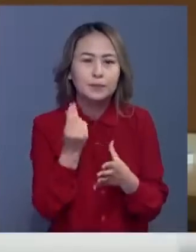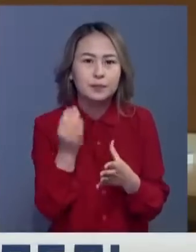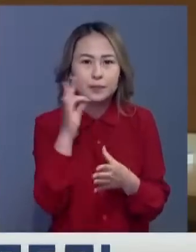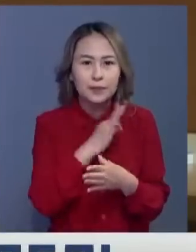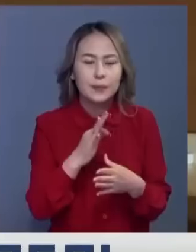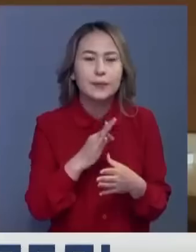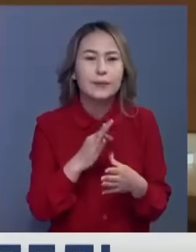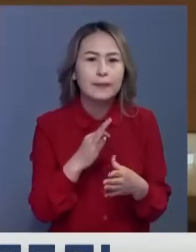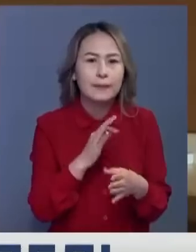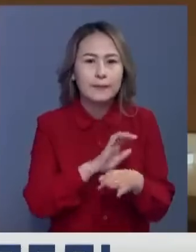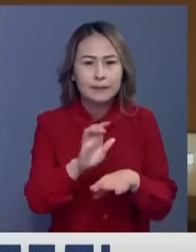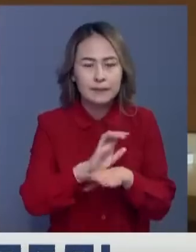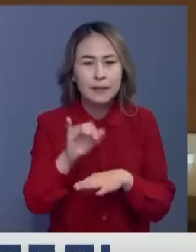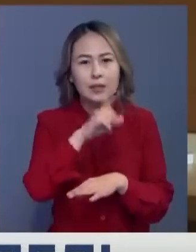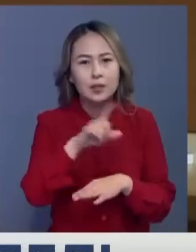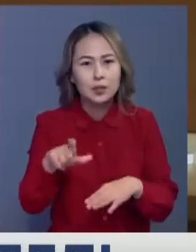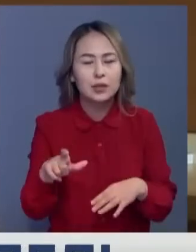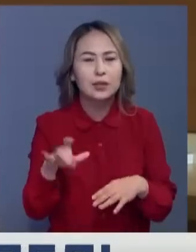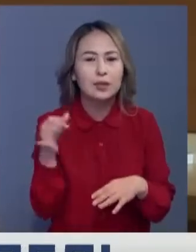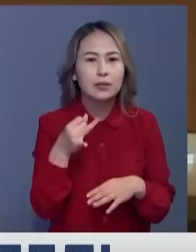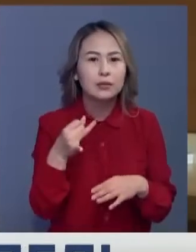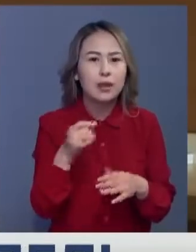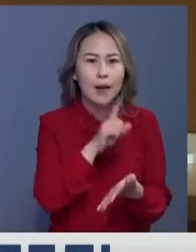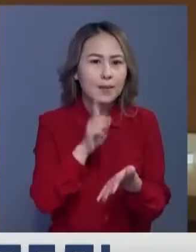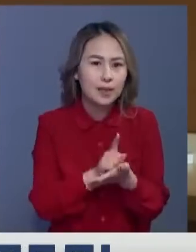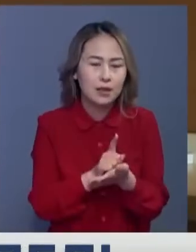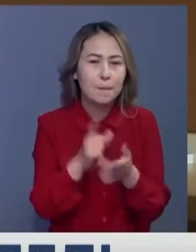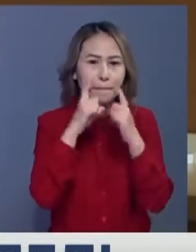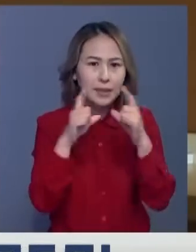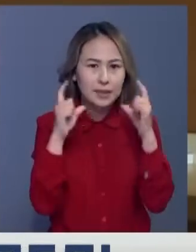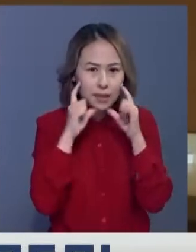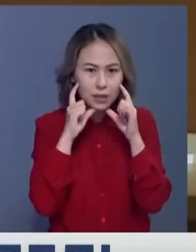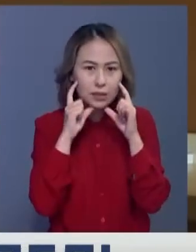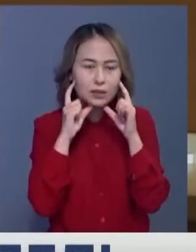көмектерді беріп жатырмыз клиенттерімізге. Клиенттеріміз міндетті түрде маскада.